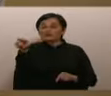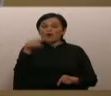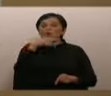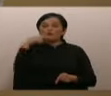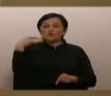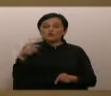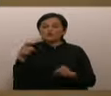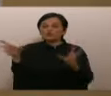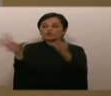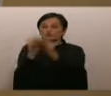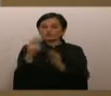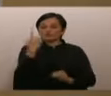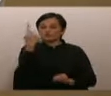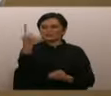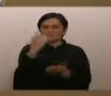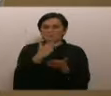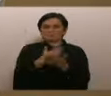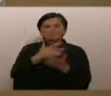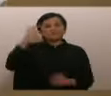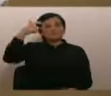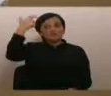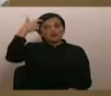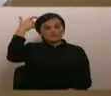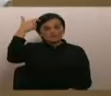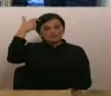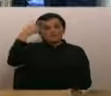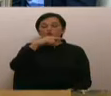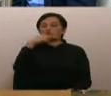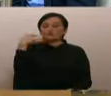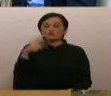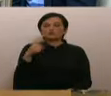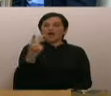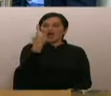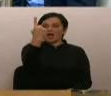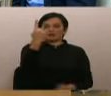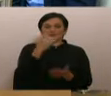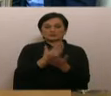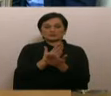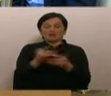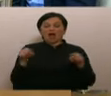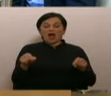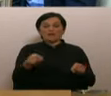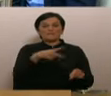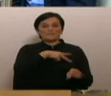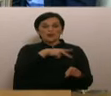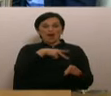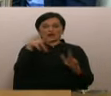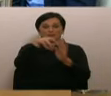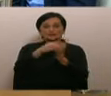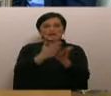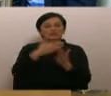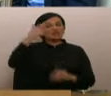ერთი, ბიძინა ივანიშვილი და რუსეთი არის ერთი, და თქვენ ამ პარლამენტში ხართ